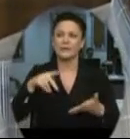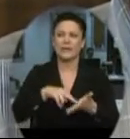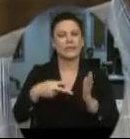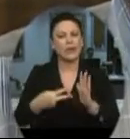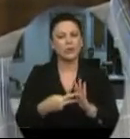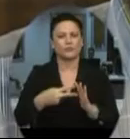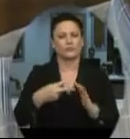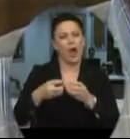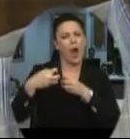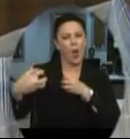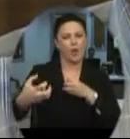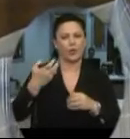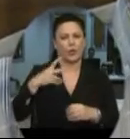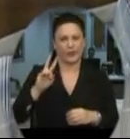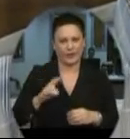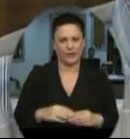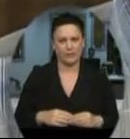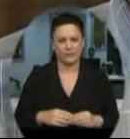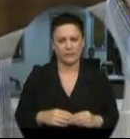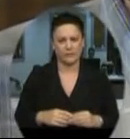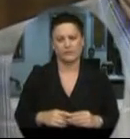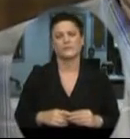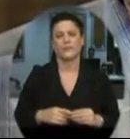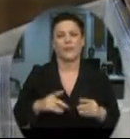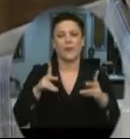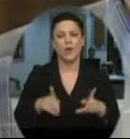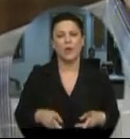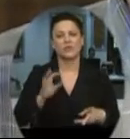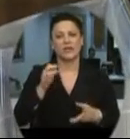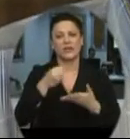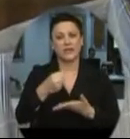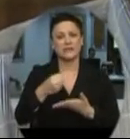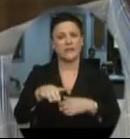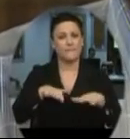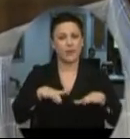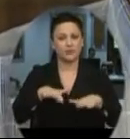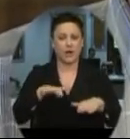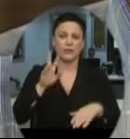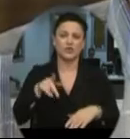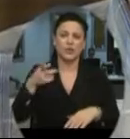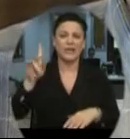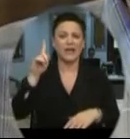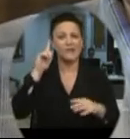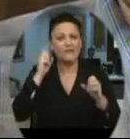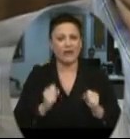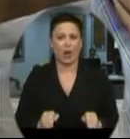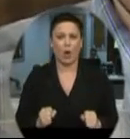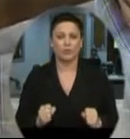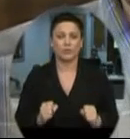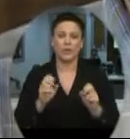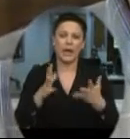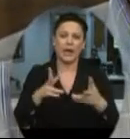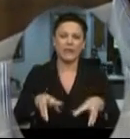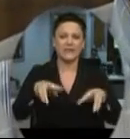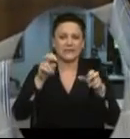לתכנון השנתי בתקציבים רגילים. יכולת של תקציבי הממשלה, יש להם יותר ודאות בניצול התקציב